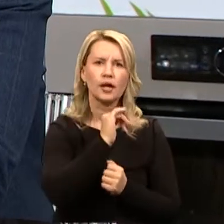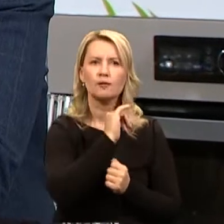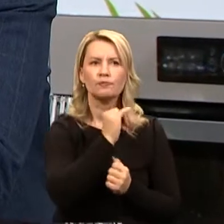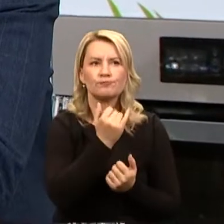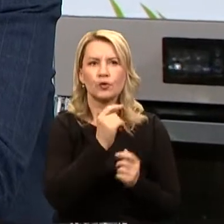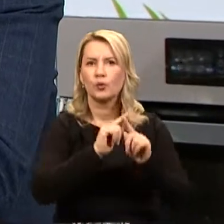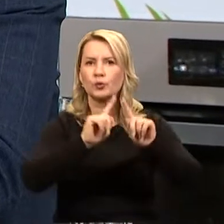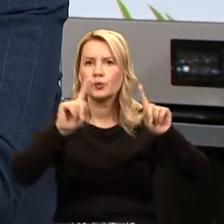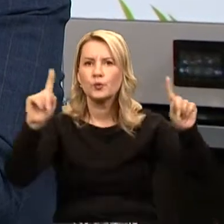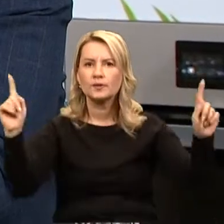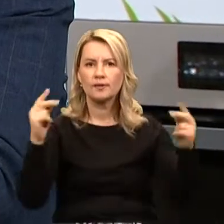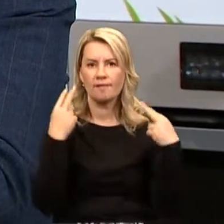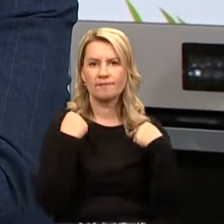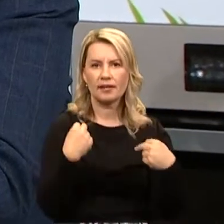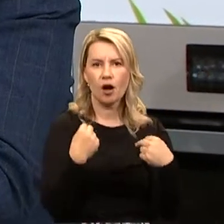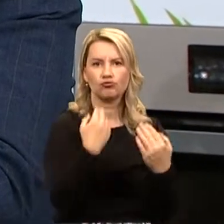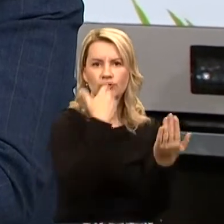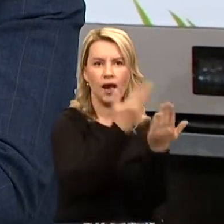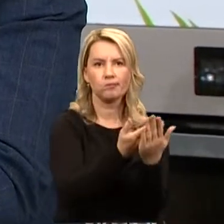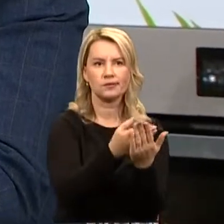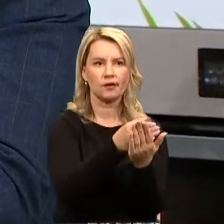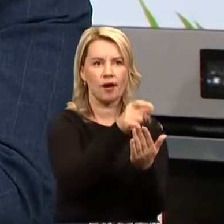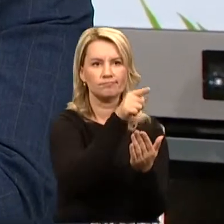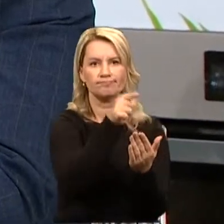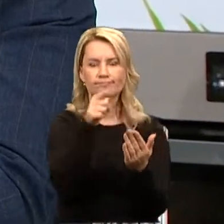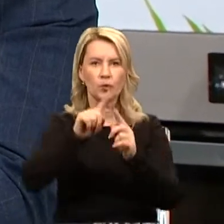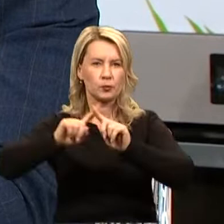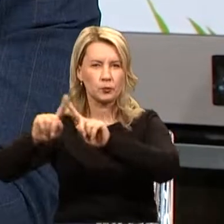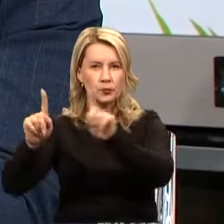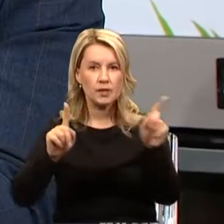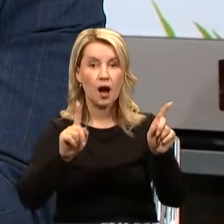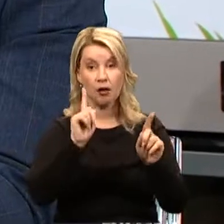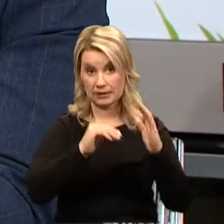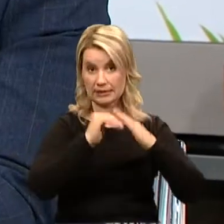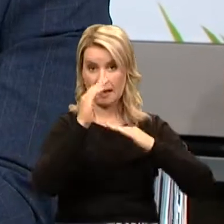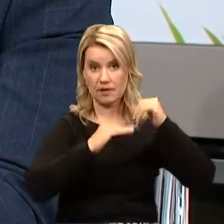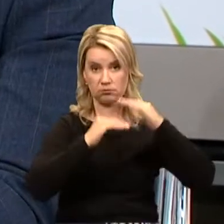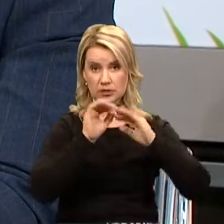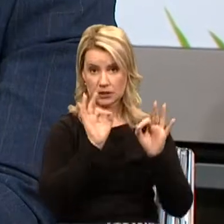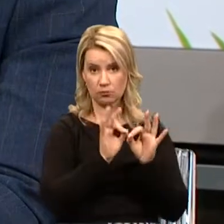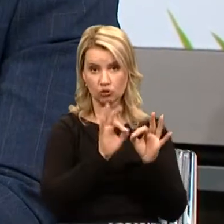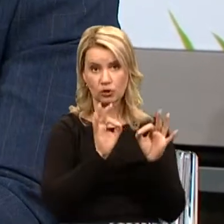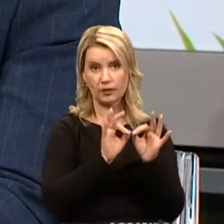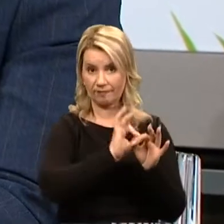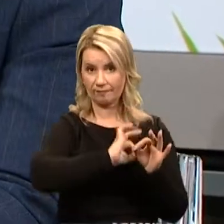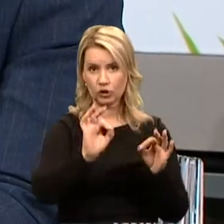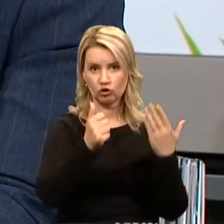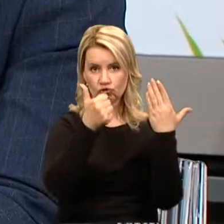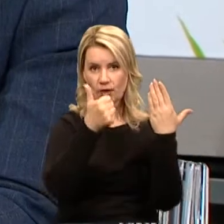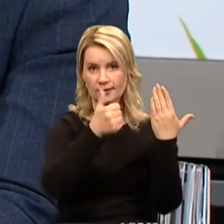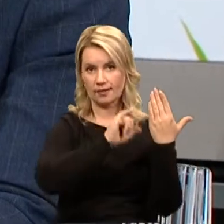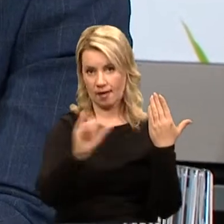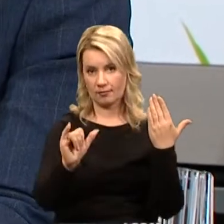pokud se použije správně, tak smysl má. A stavební spoření je nejefektivnější na 6 let, takže pokud